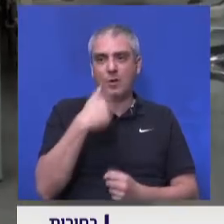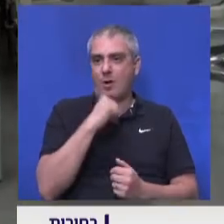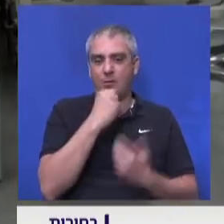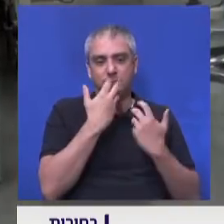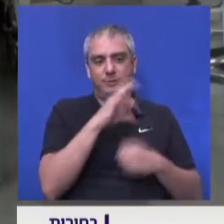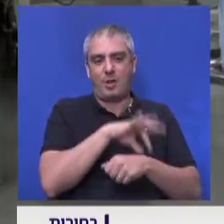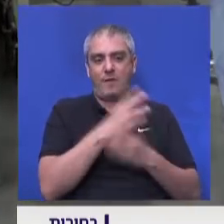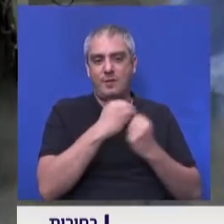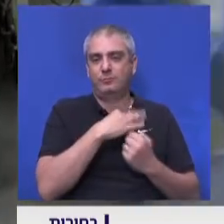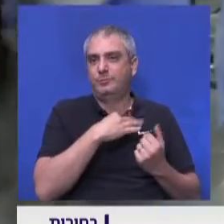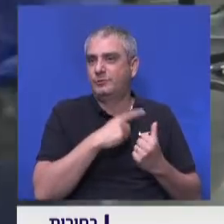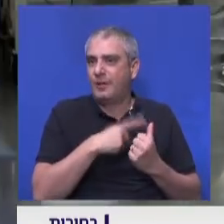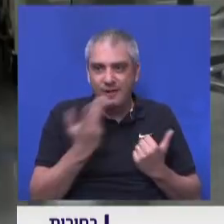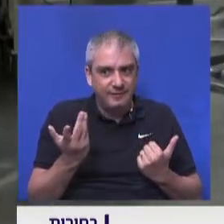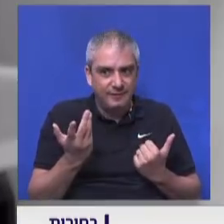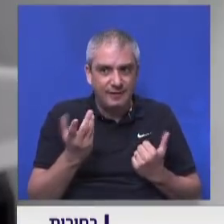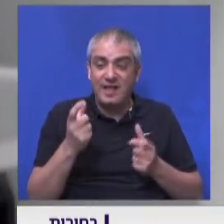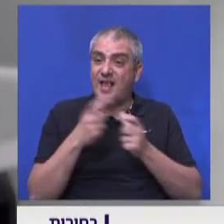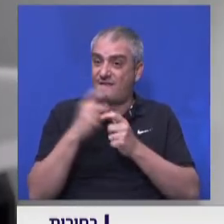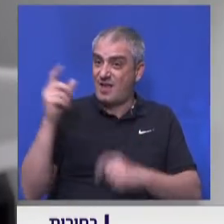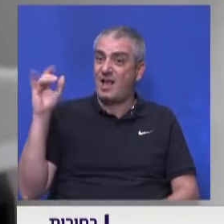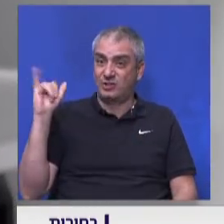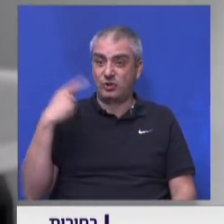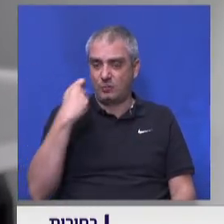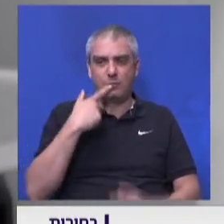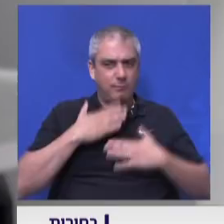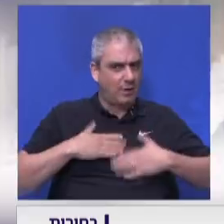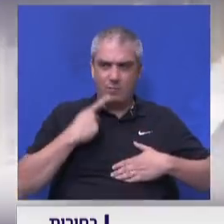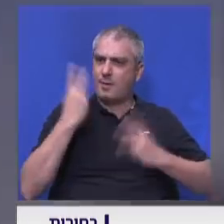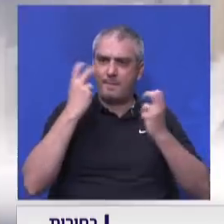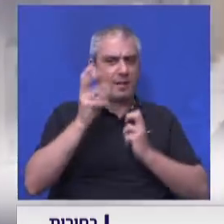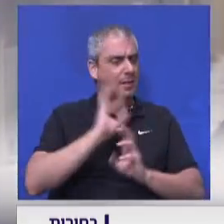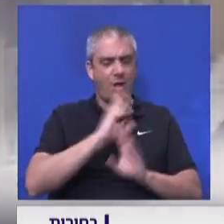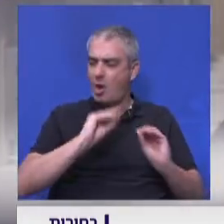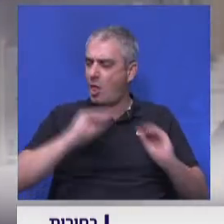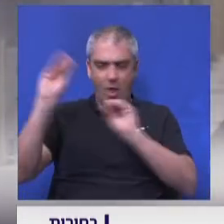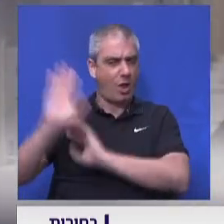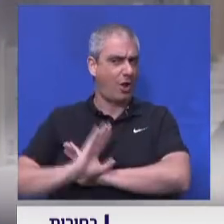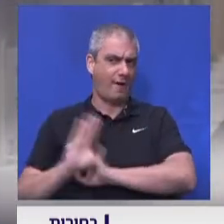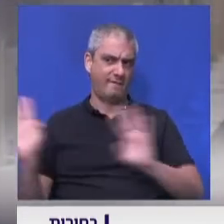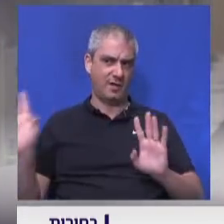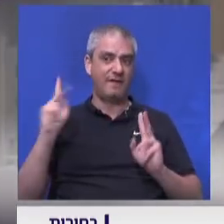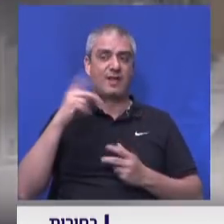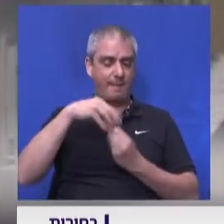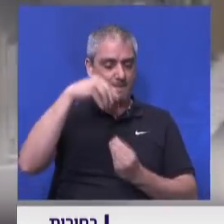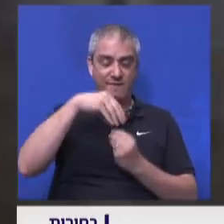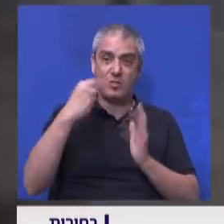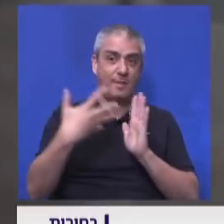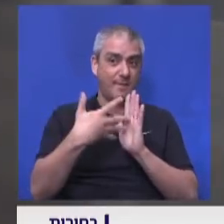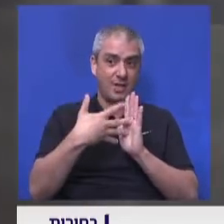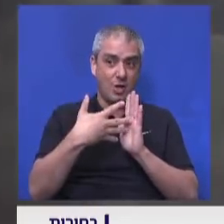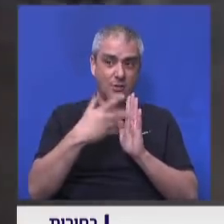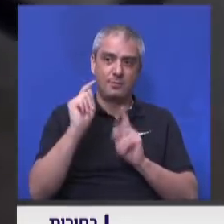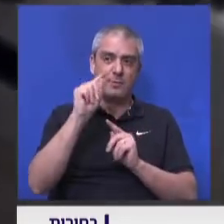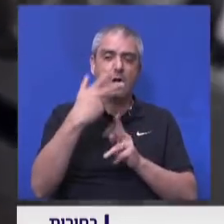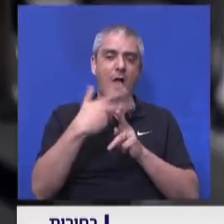שלי. בחברת אייד ג'נומיקס מרגיעים ואומרים שהמידע שלהם לא עובר הלאה, וגם המבחנות עם בדיקות הקורונה מגיעות רק